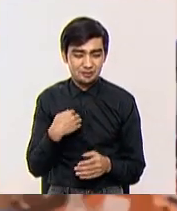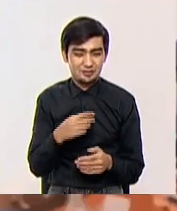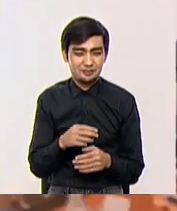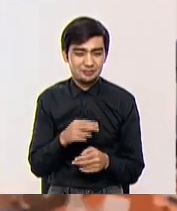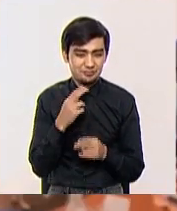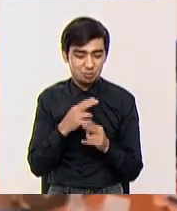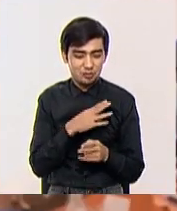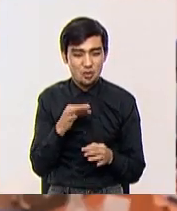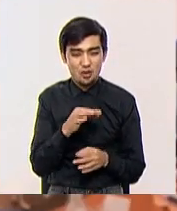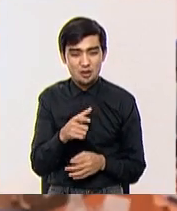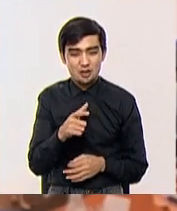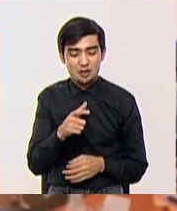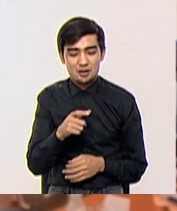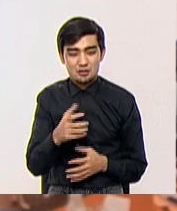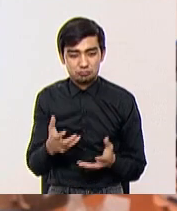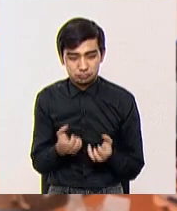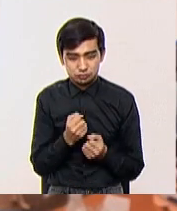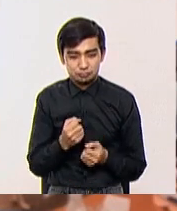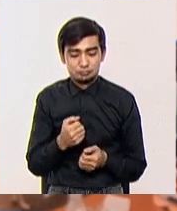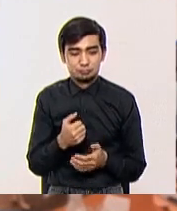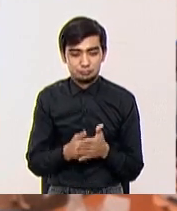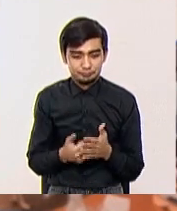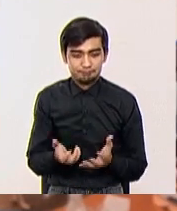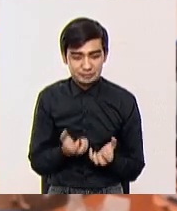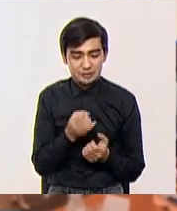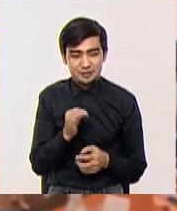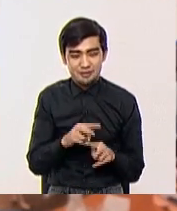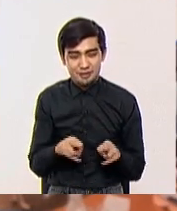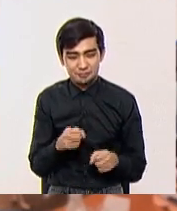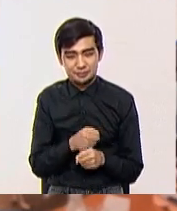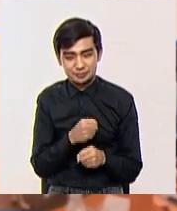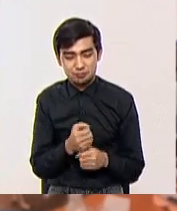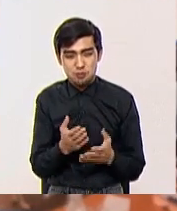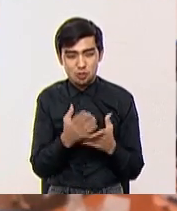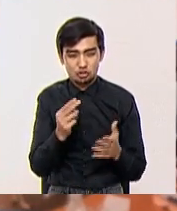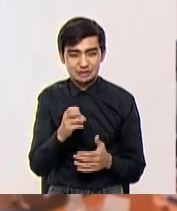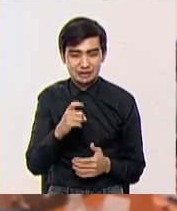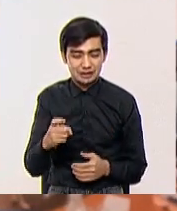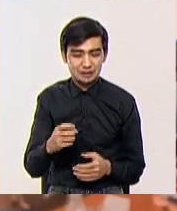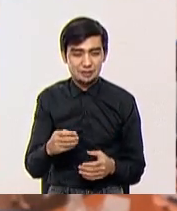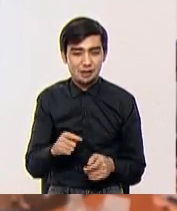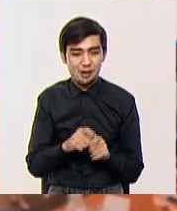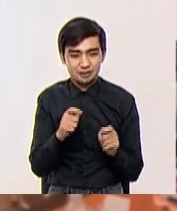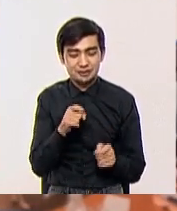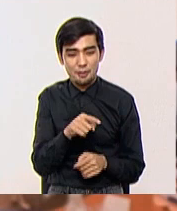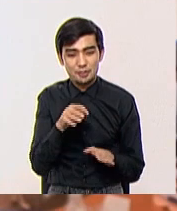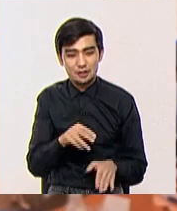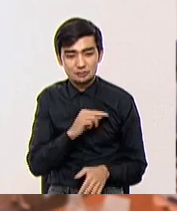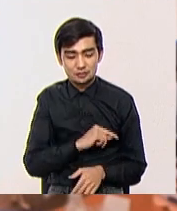кезде Амандық Габасович бізді қолдап, осындай жаңағыдай үлкен дей цех ашып беріп, қазір сол